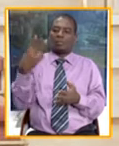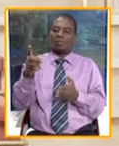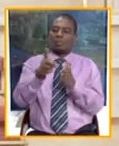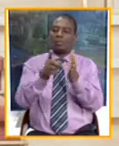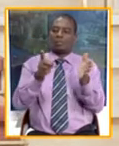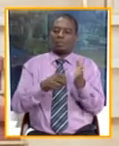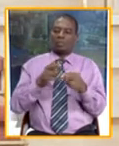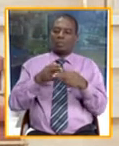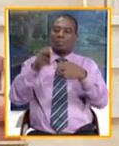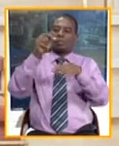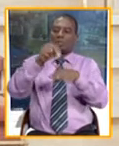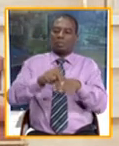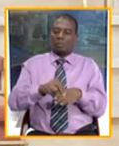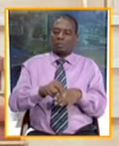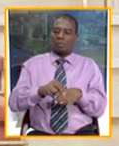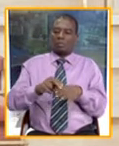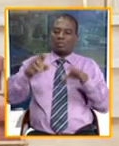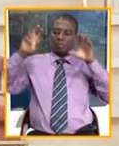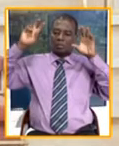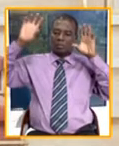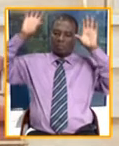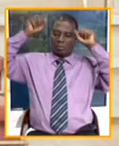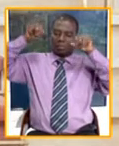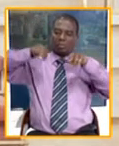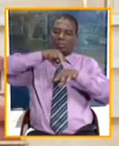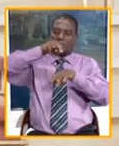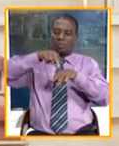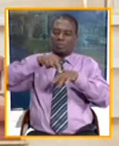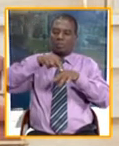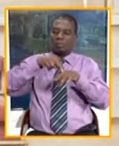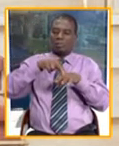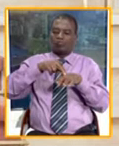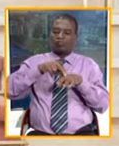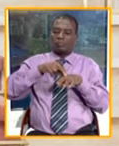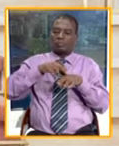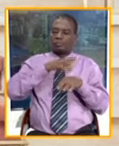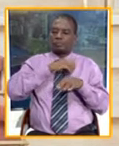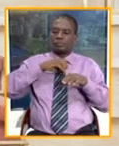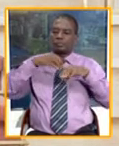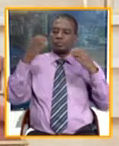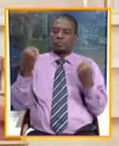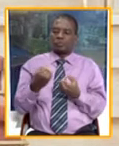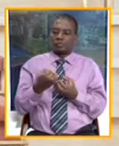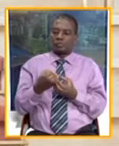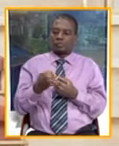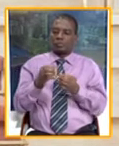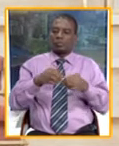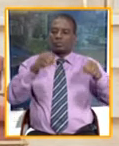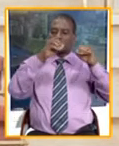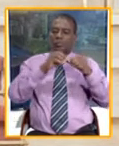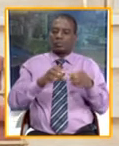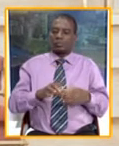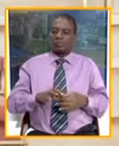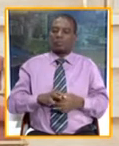nomination au titre de la présidence de la République et du comité d'organisation de la